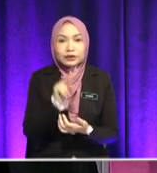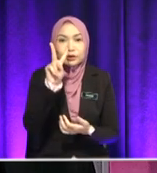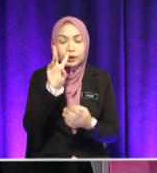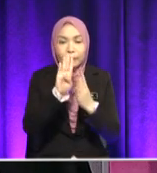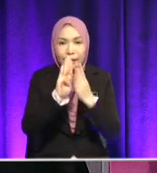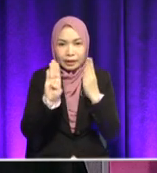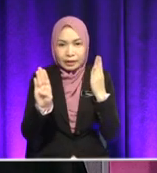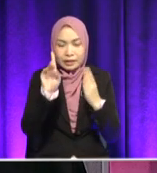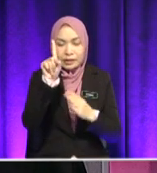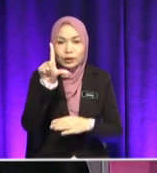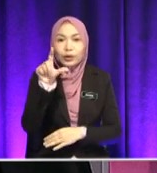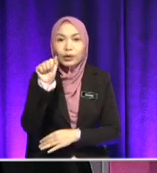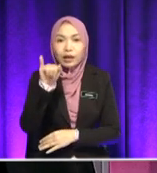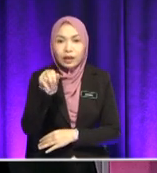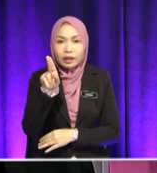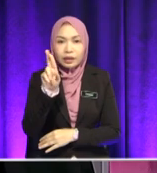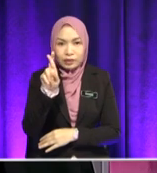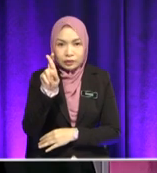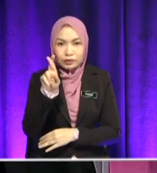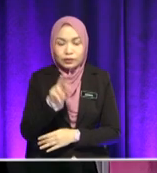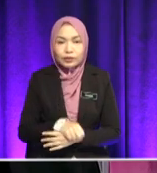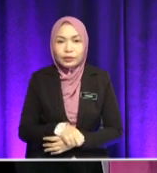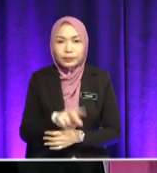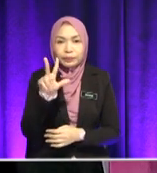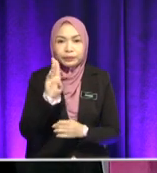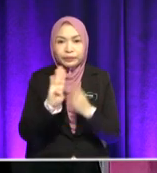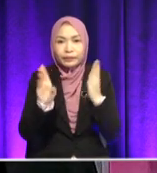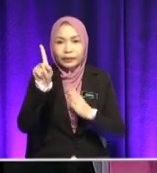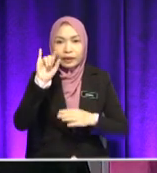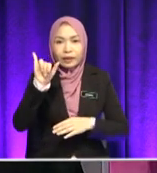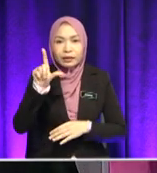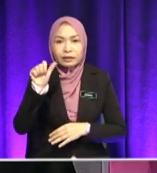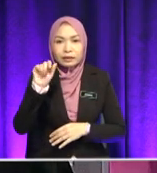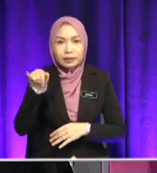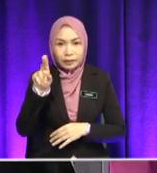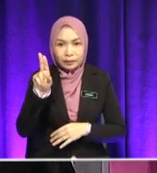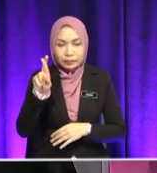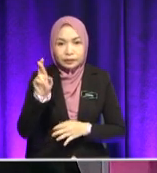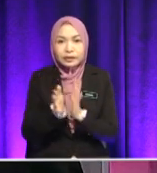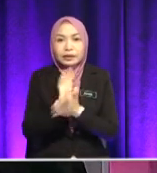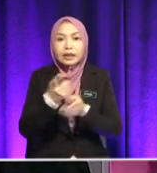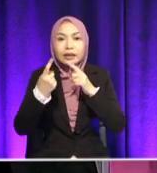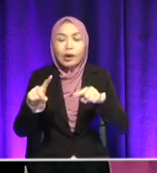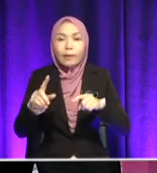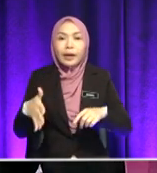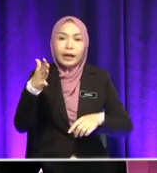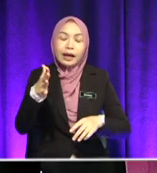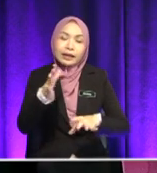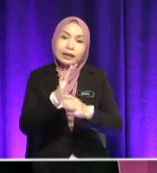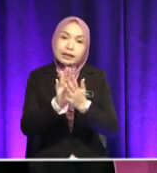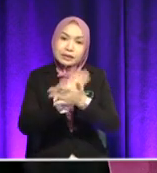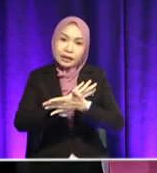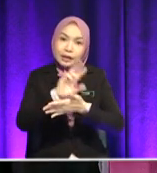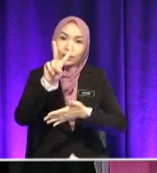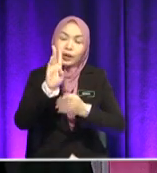laju Oke tiga dan satu satu baris 2 laju 7 Open akan menghasilkan nanti 2 baris dan 2 laju ini bermaksud